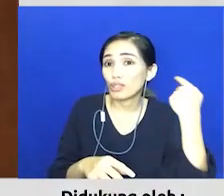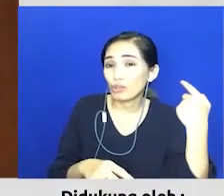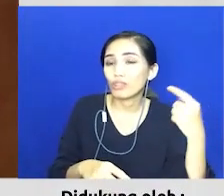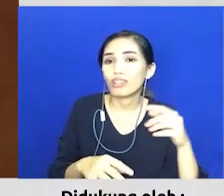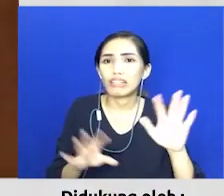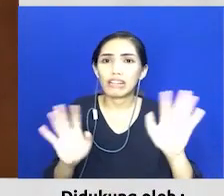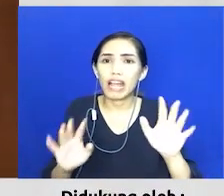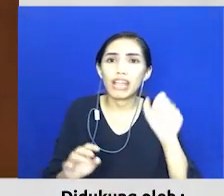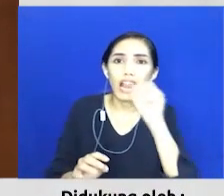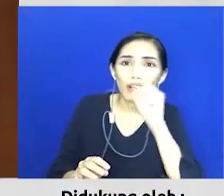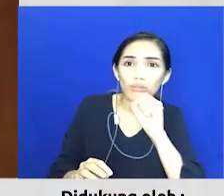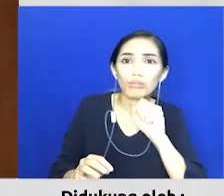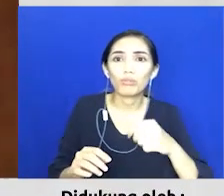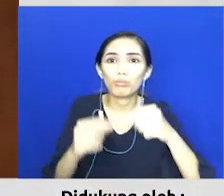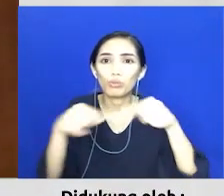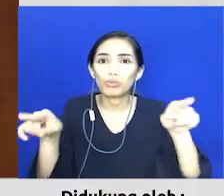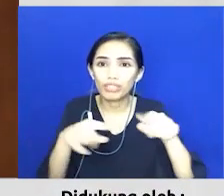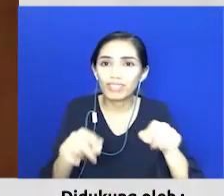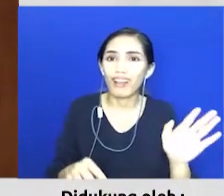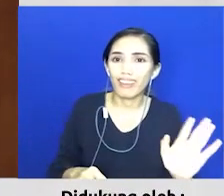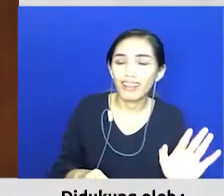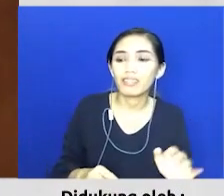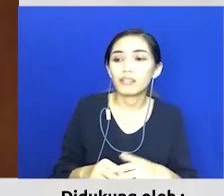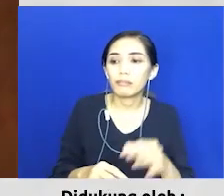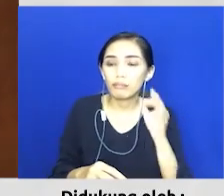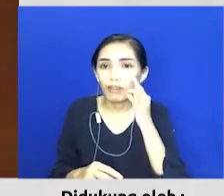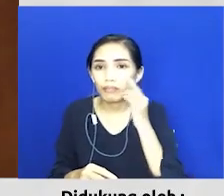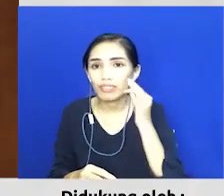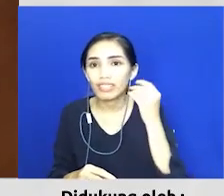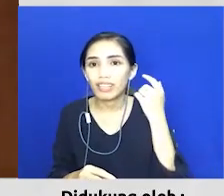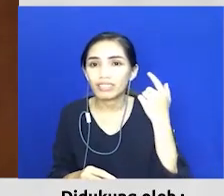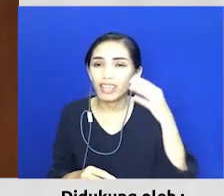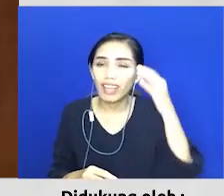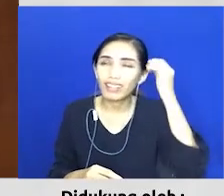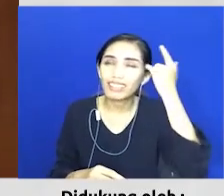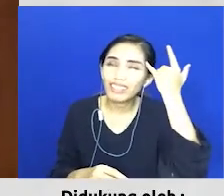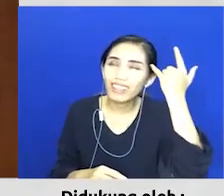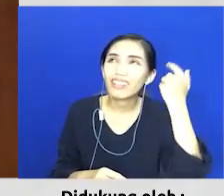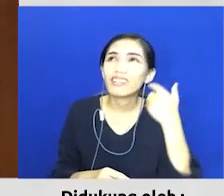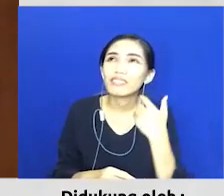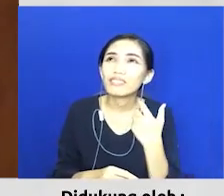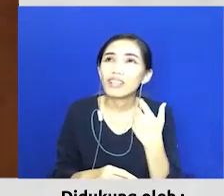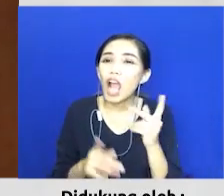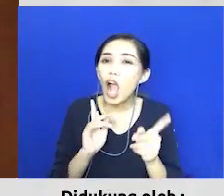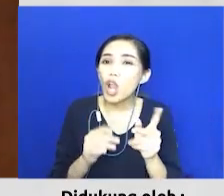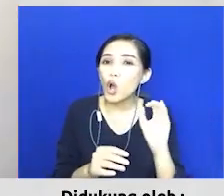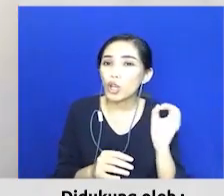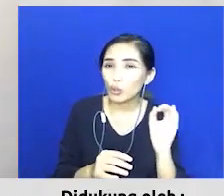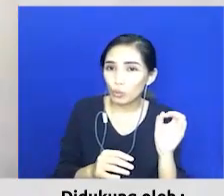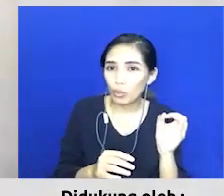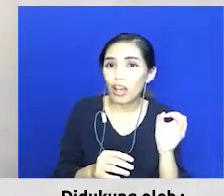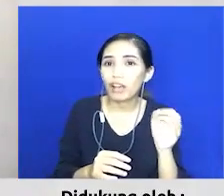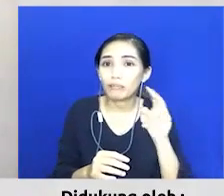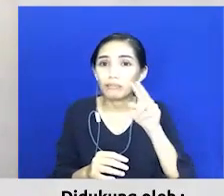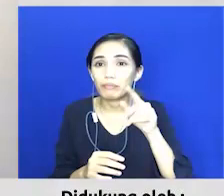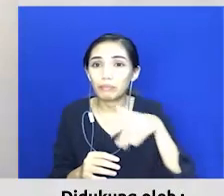ya. Nah, malah waktu itu tidak ada lagu, tidak ada musik kan. Saya ingat, mohon maaf saya terkenang